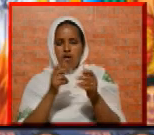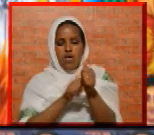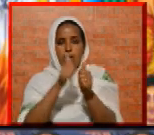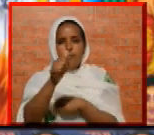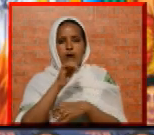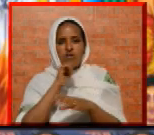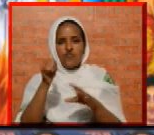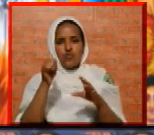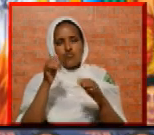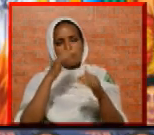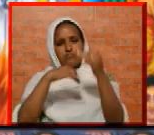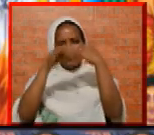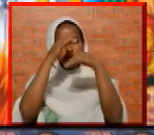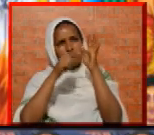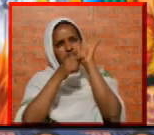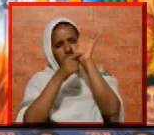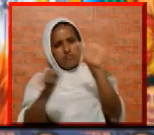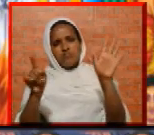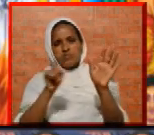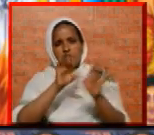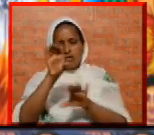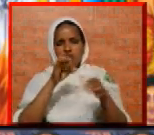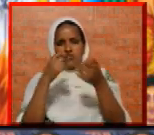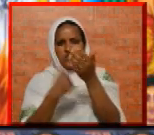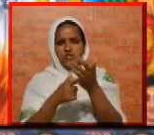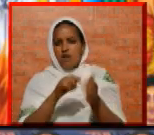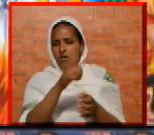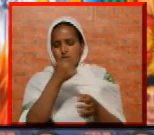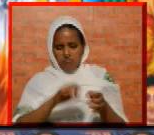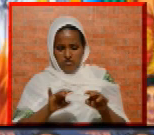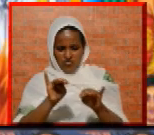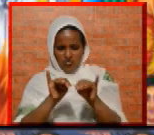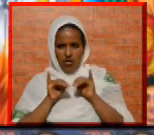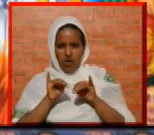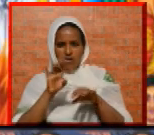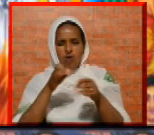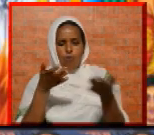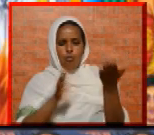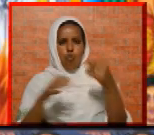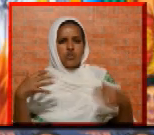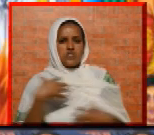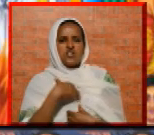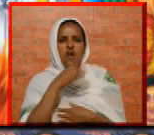የሚያልፈውን ዘላለማዊ ርስታቸውን ይገልጥላቸዋል ስለዚህ ሌላው እንዲጨክን